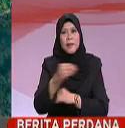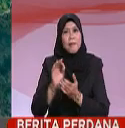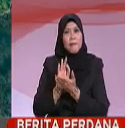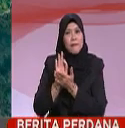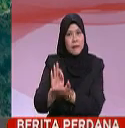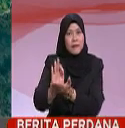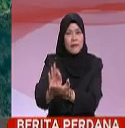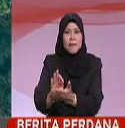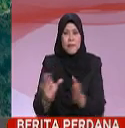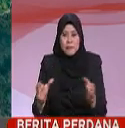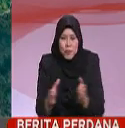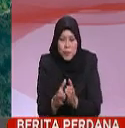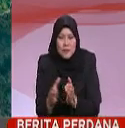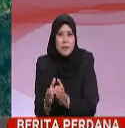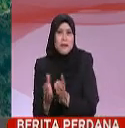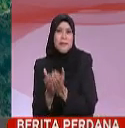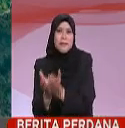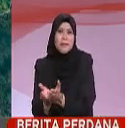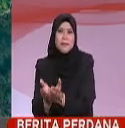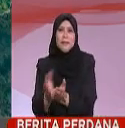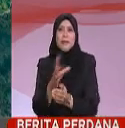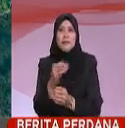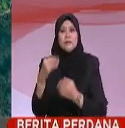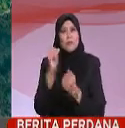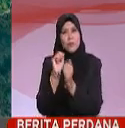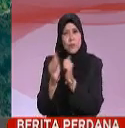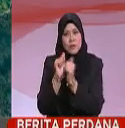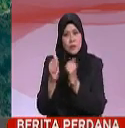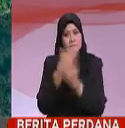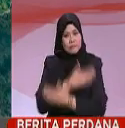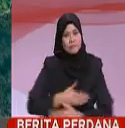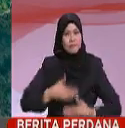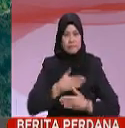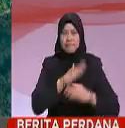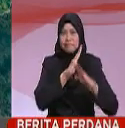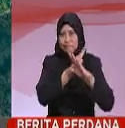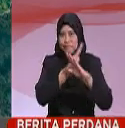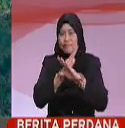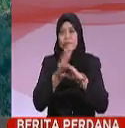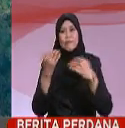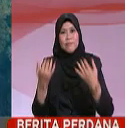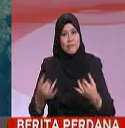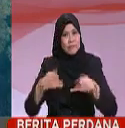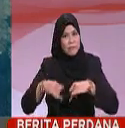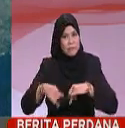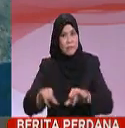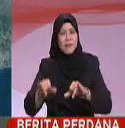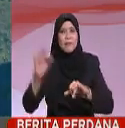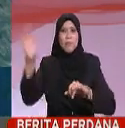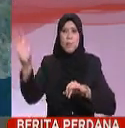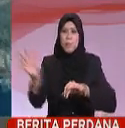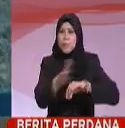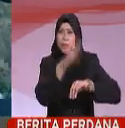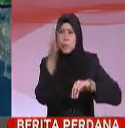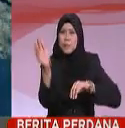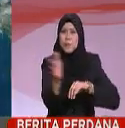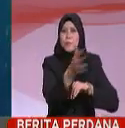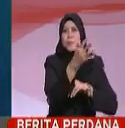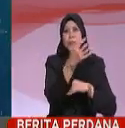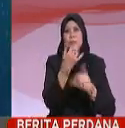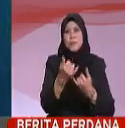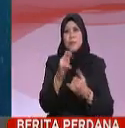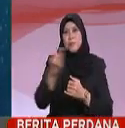feri, bot-bot kecil, sukan serta rekreasi laut. Dengan keadaan angin yang juga masih lagi bertiup dari arah timur